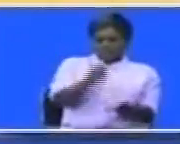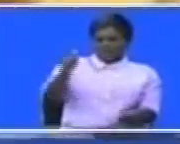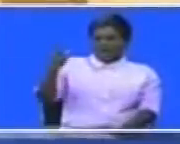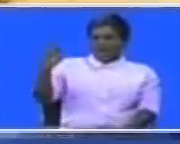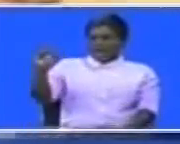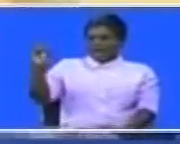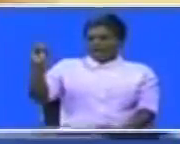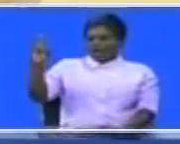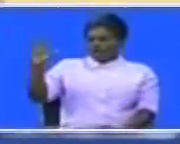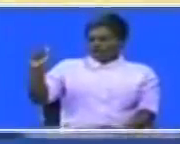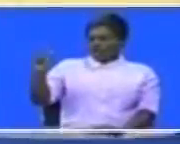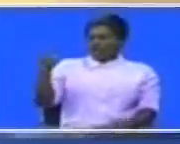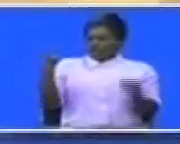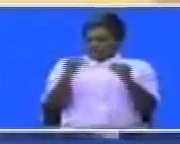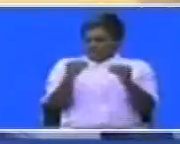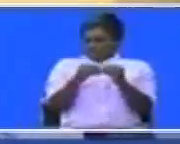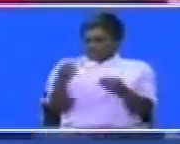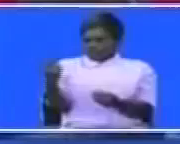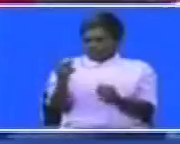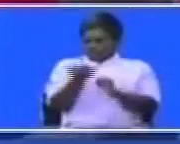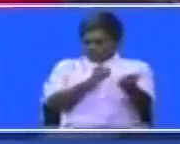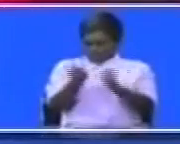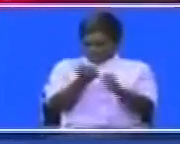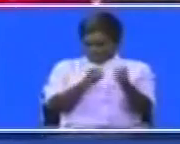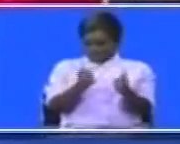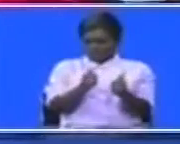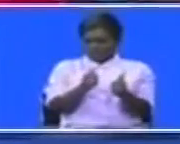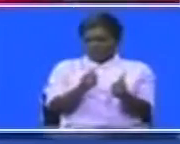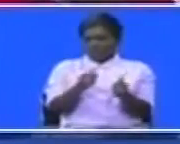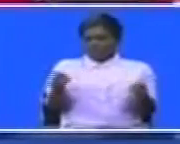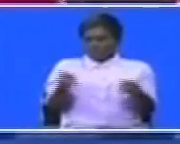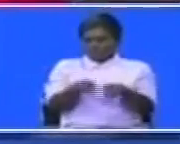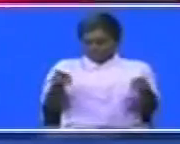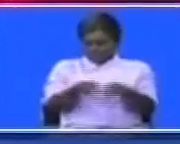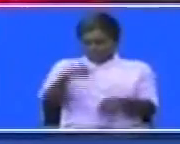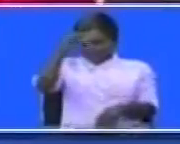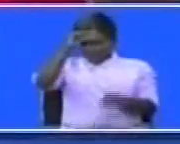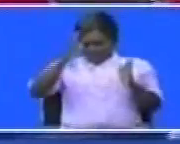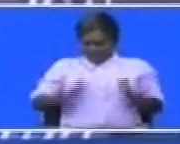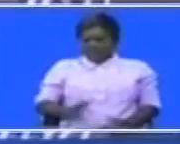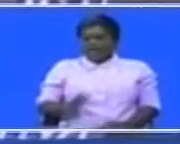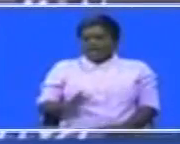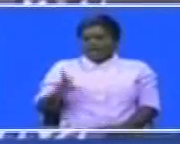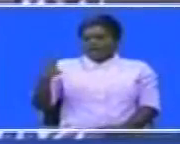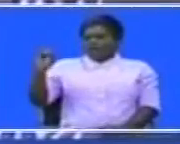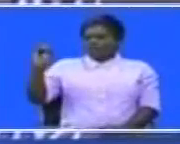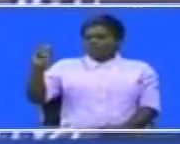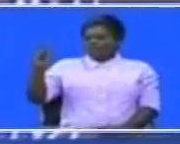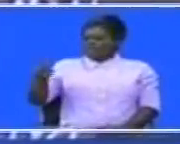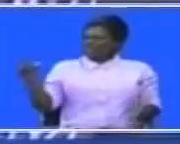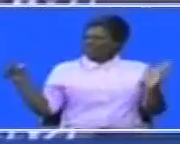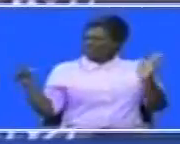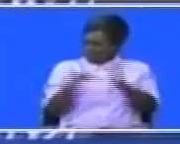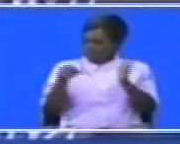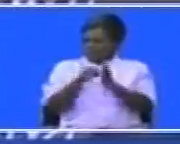Cheruiyot ambaye sasa atapambana na mawimbi haya yanayoongozwa na Gideon Moi, hali kadhalika gavana Isaac Ruto ambaye amekuwa mwiba kwa